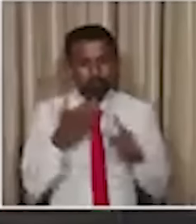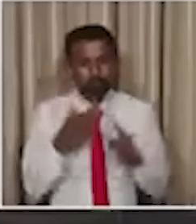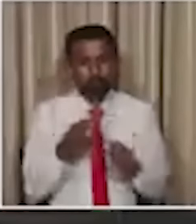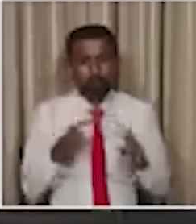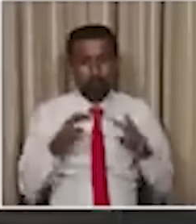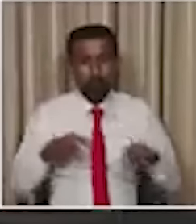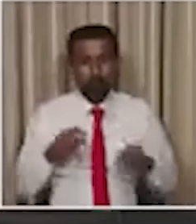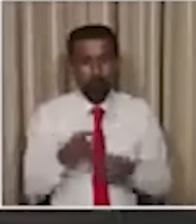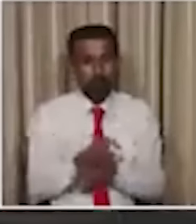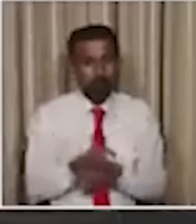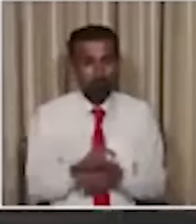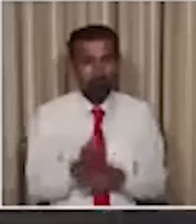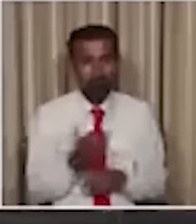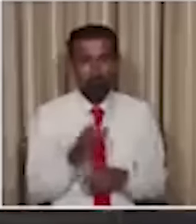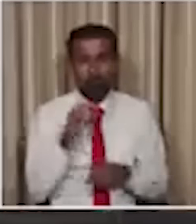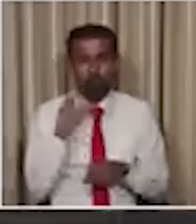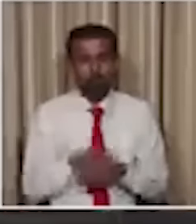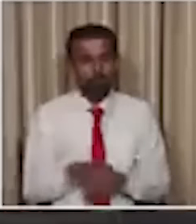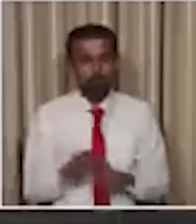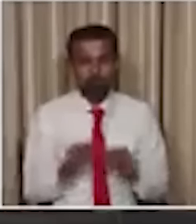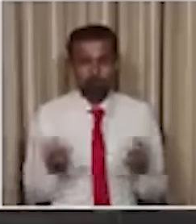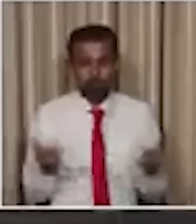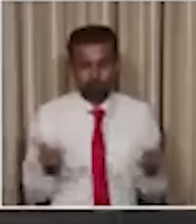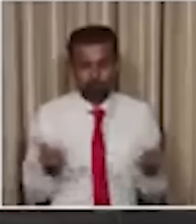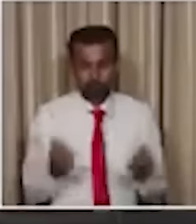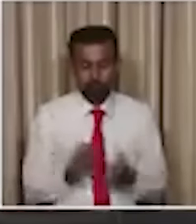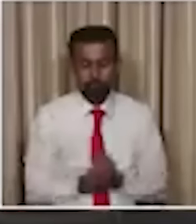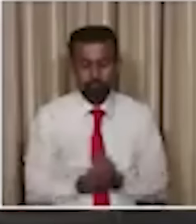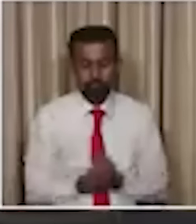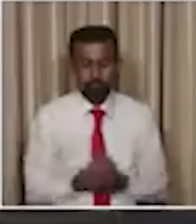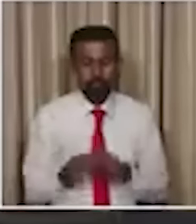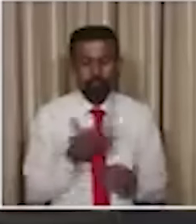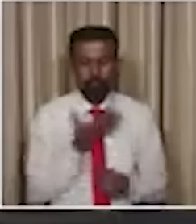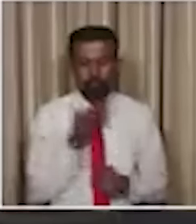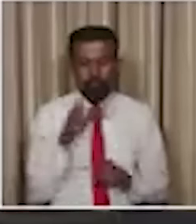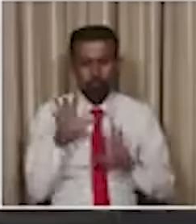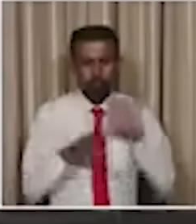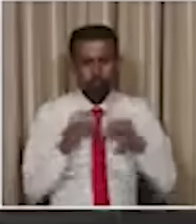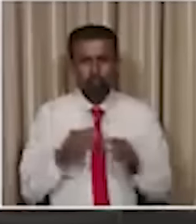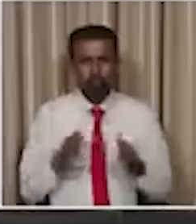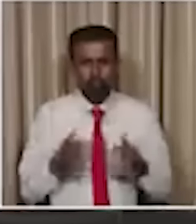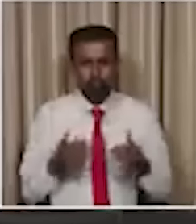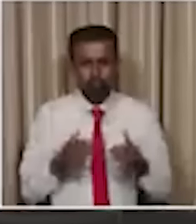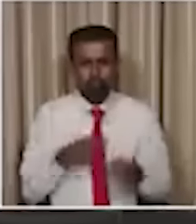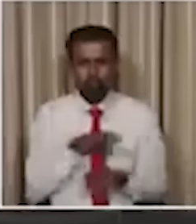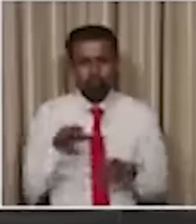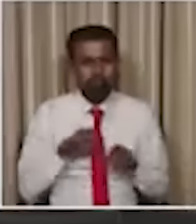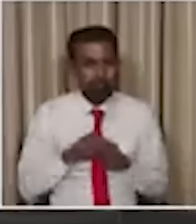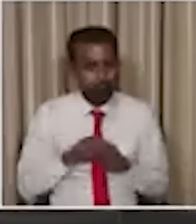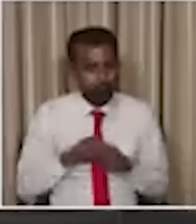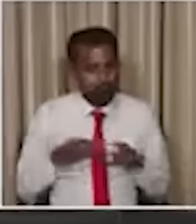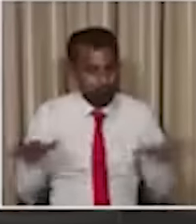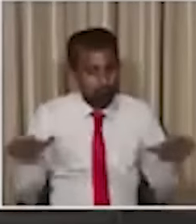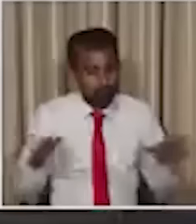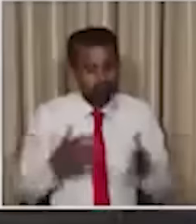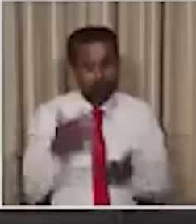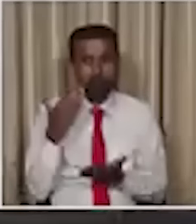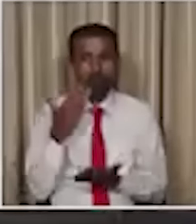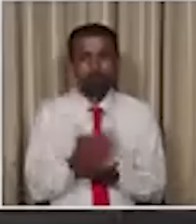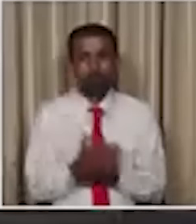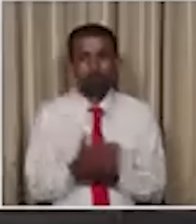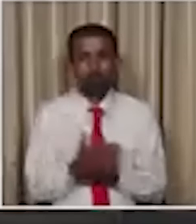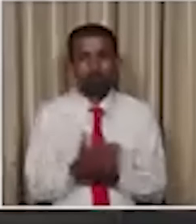කළ කොමිෂන් සභාව විසින් වාර්තා කර නොමැත. මෙවැනි අසත්‍ය තොරතුරු තවදුරටත් සමාජගත වීම වැළැක්වීම සඳහා